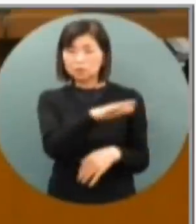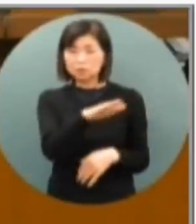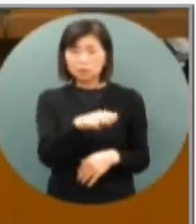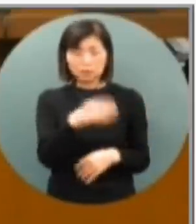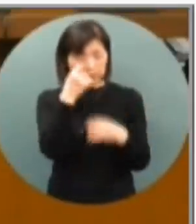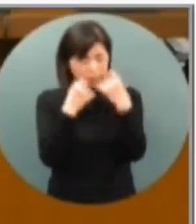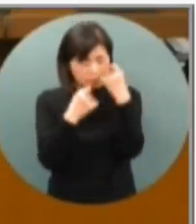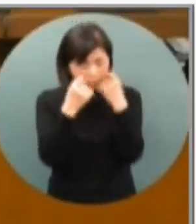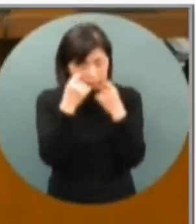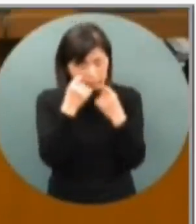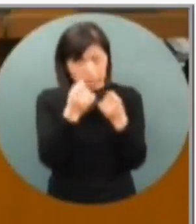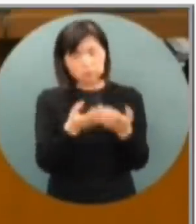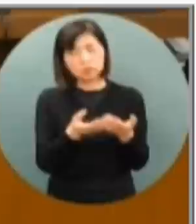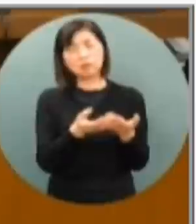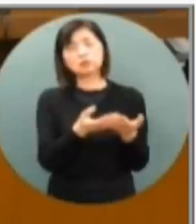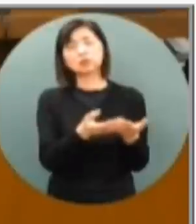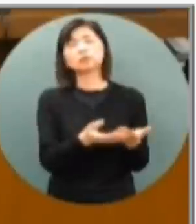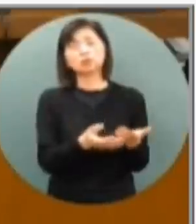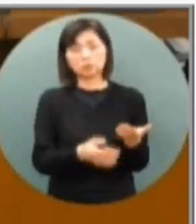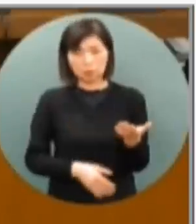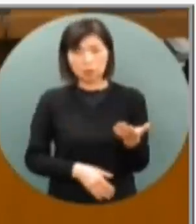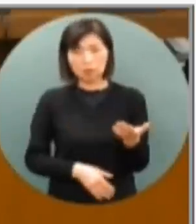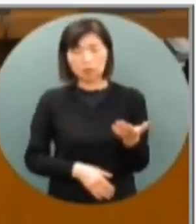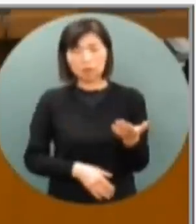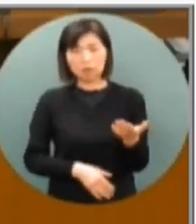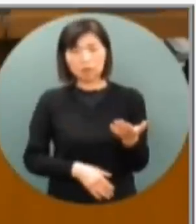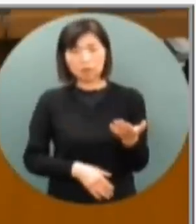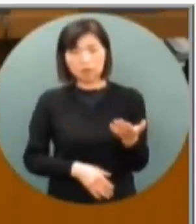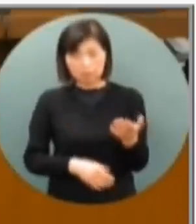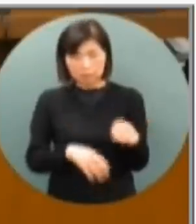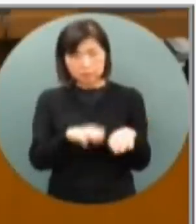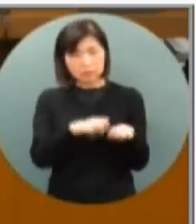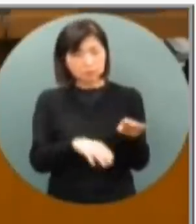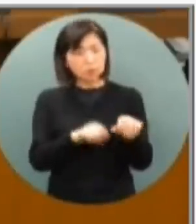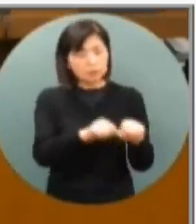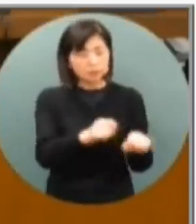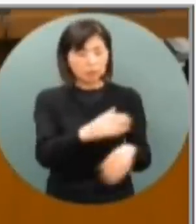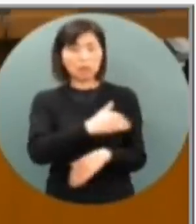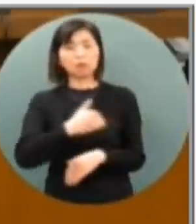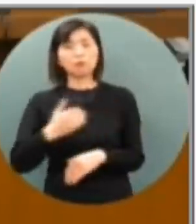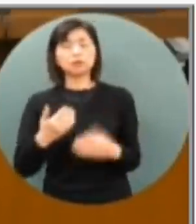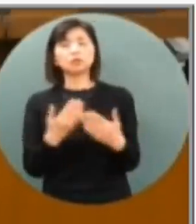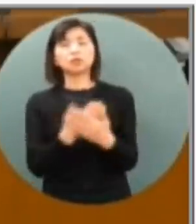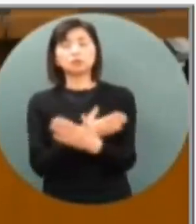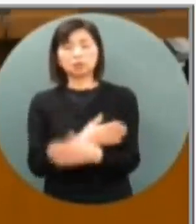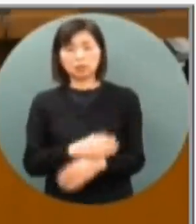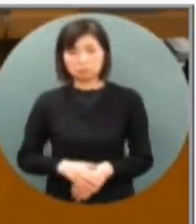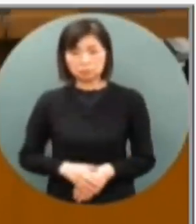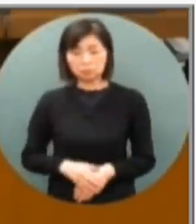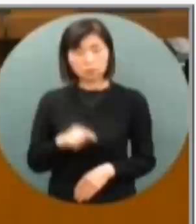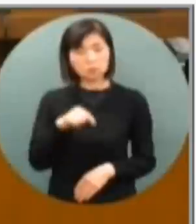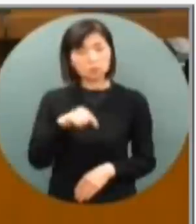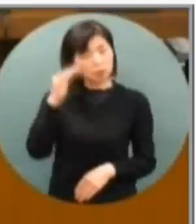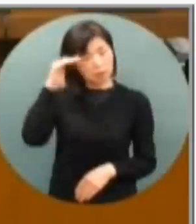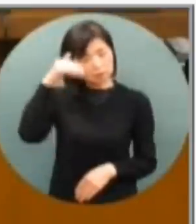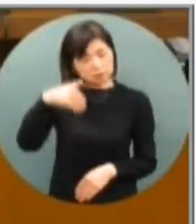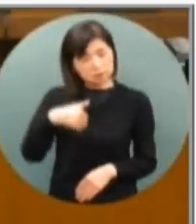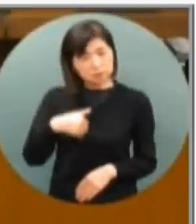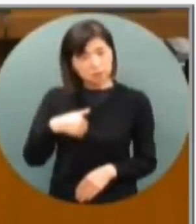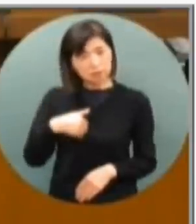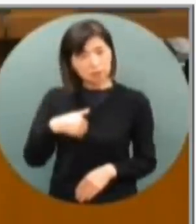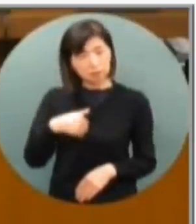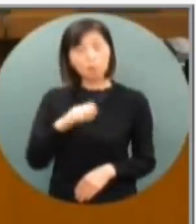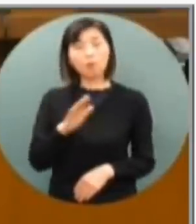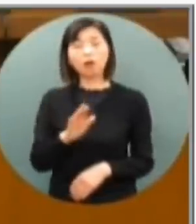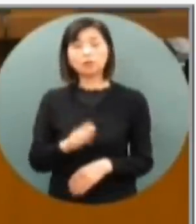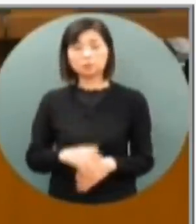者的立場に立ったと思います。そのことについての反省であり、またそこで失